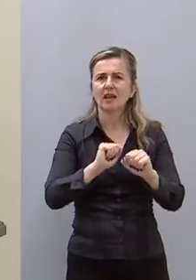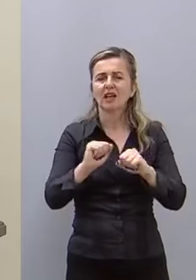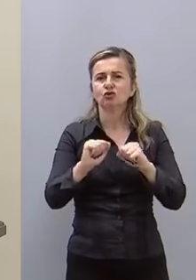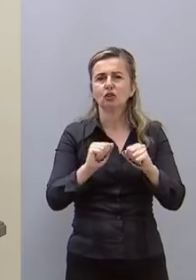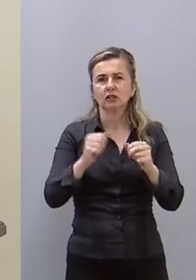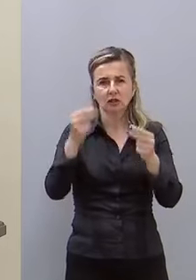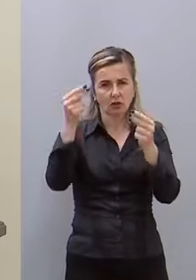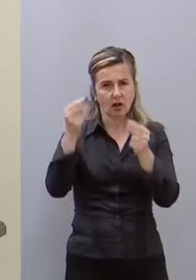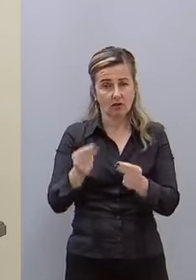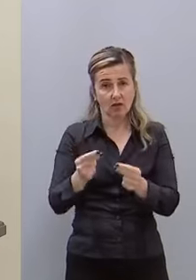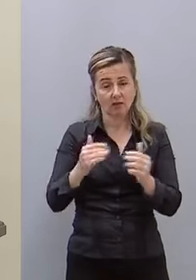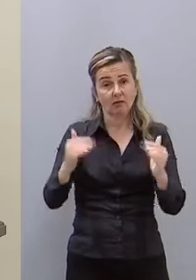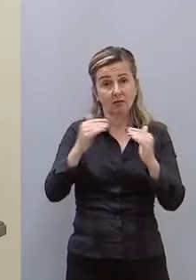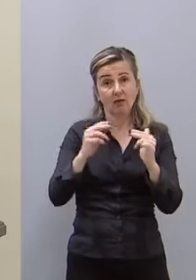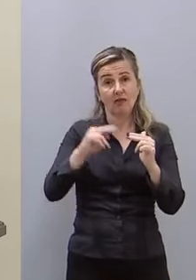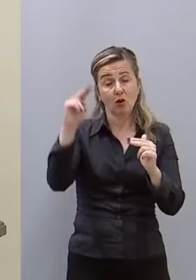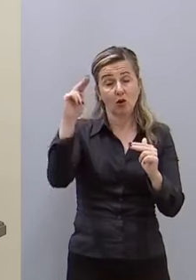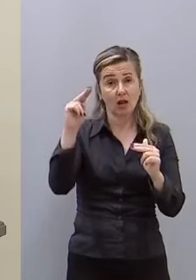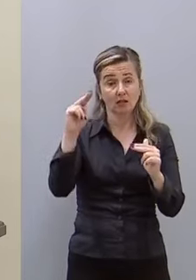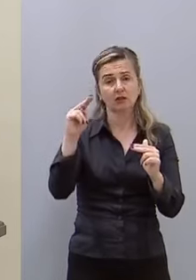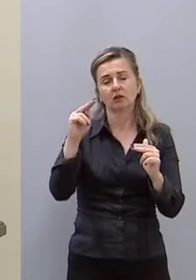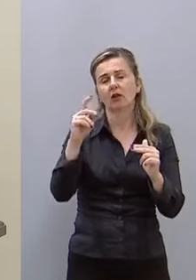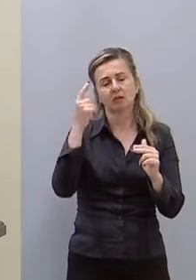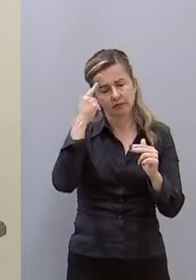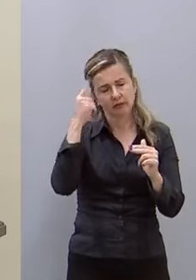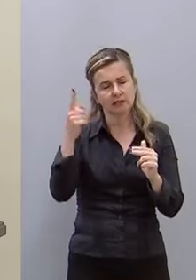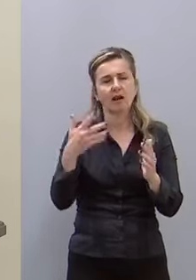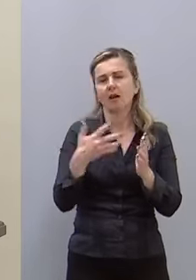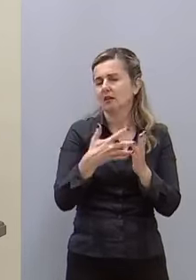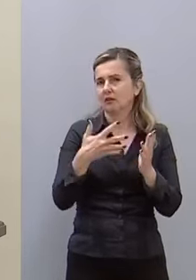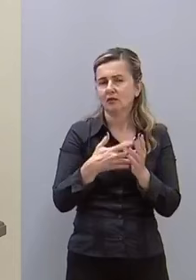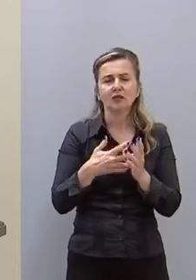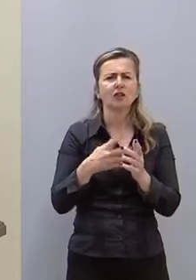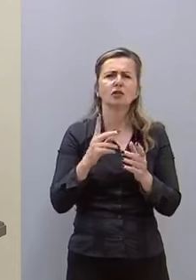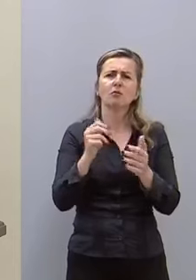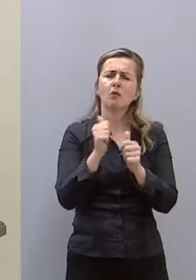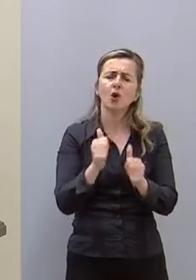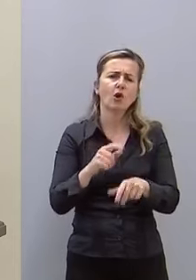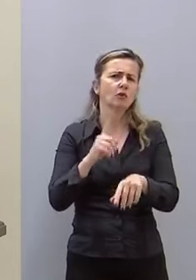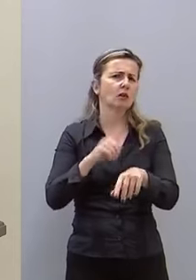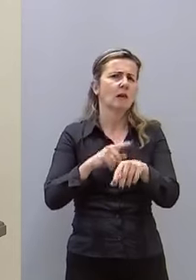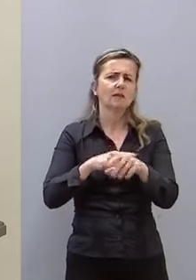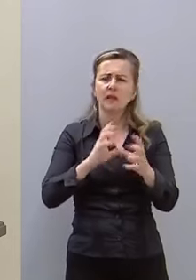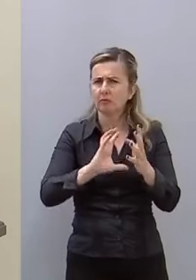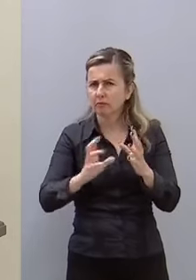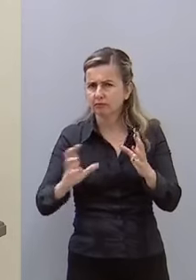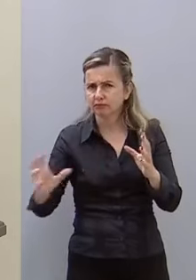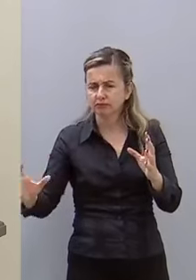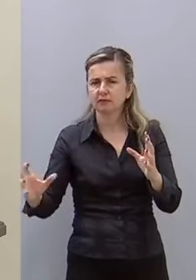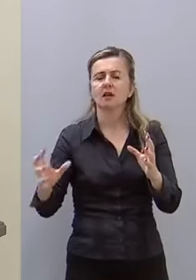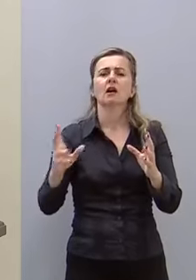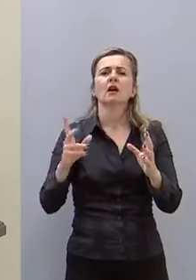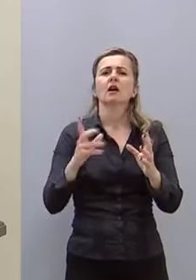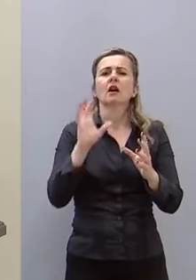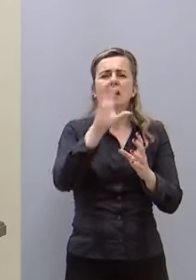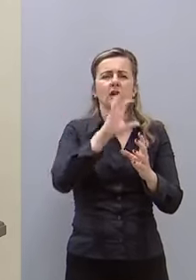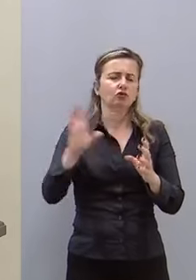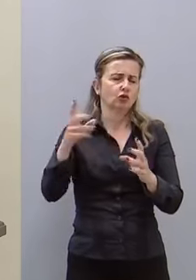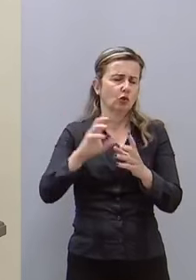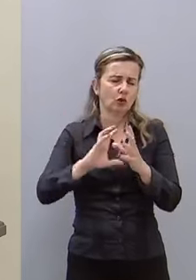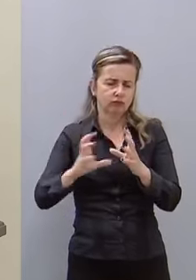sappiamo quanto sia difficile anche per metodi utilizzati in modi e tempi diversi nelle varie regioni si sia